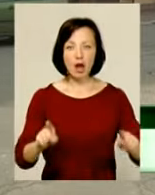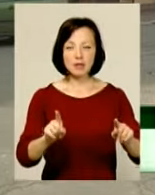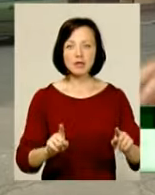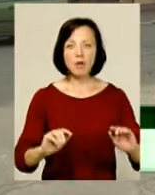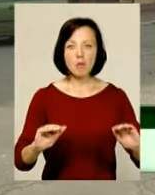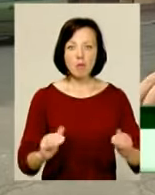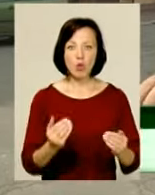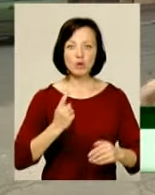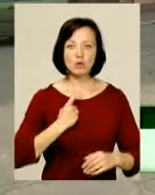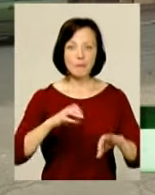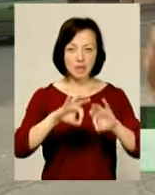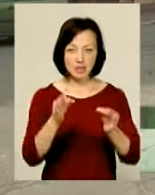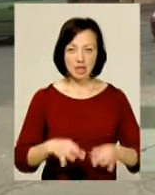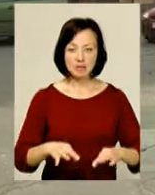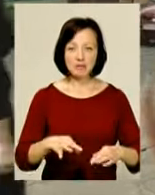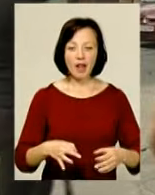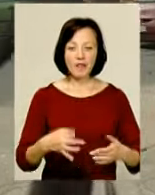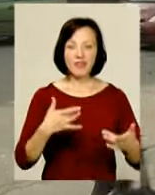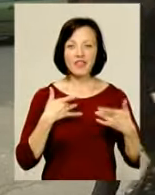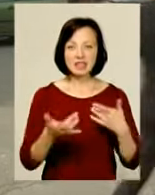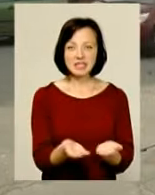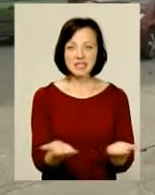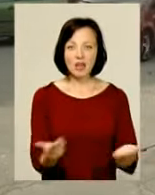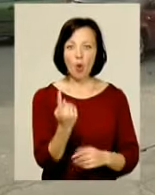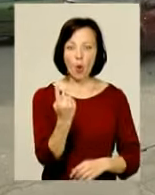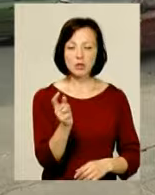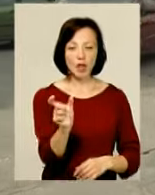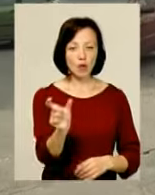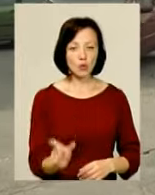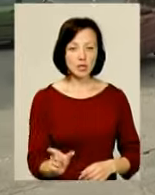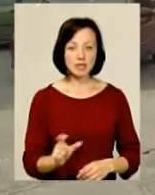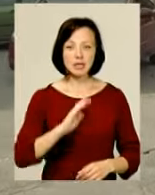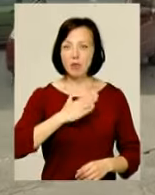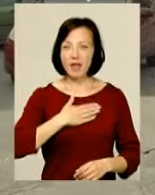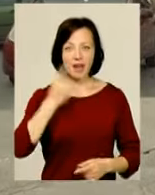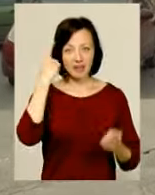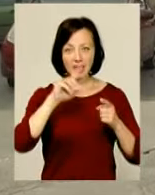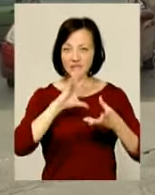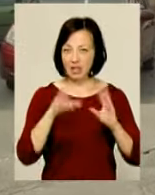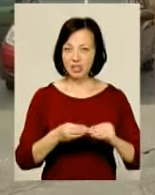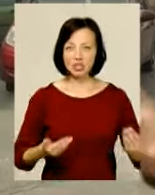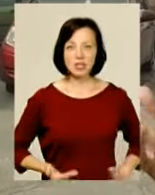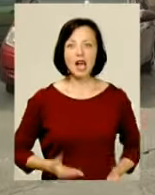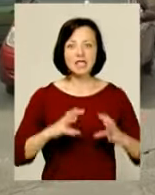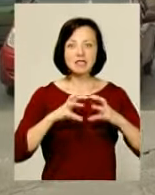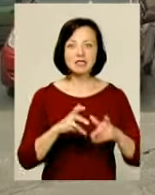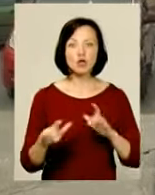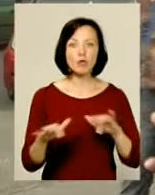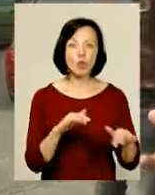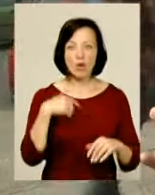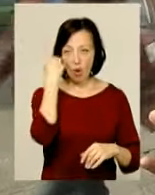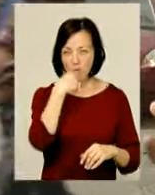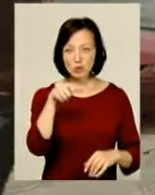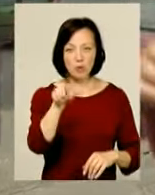мономистецтво. На сцені одна людина. Це моя ідея взагалі життя, тому що світом рухають